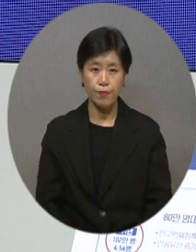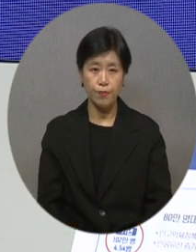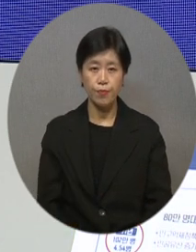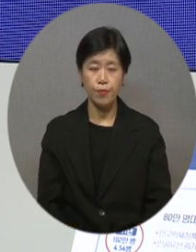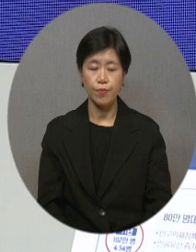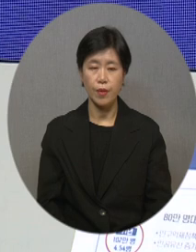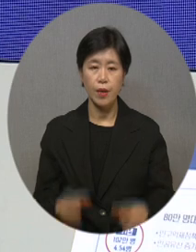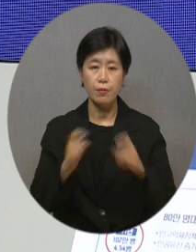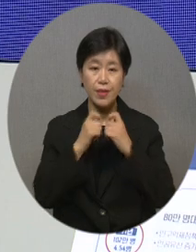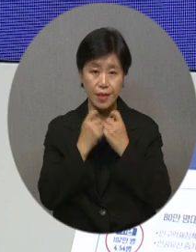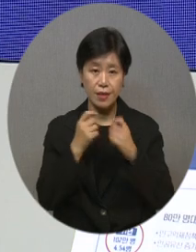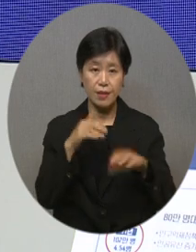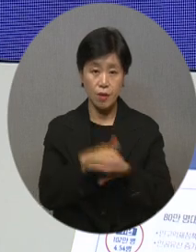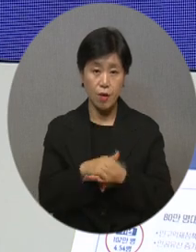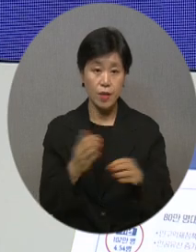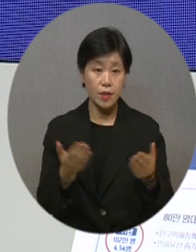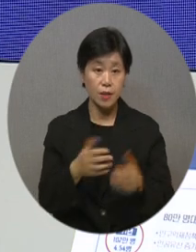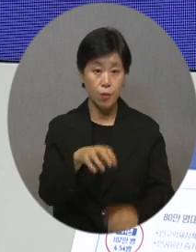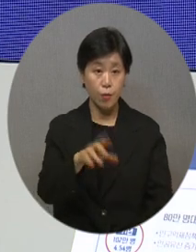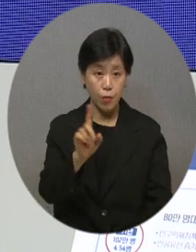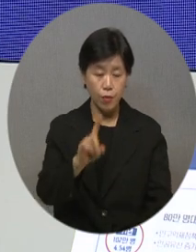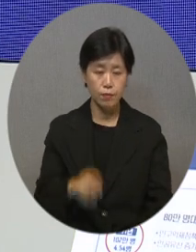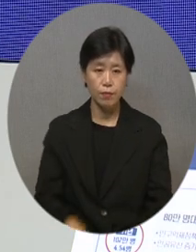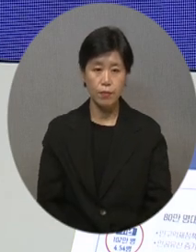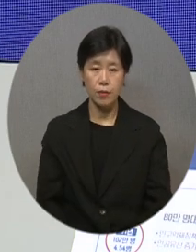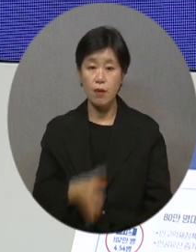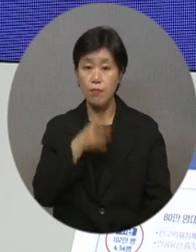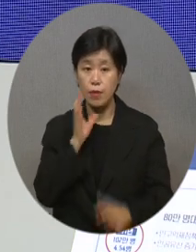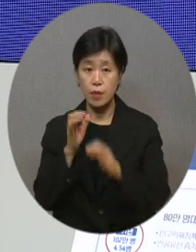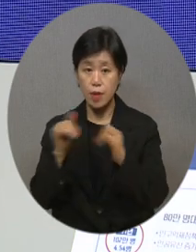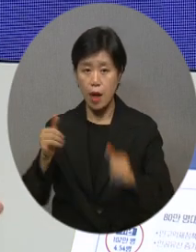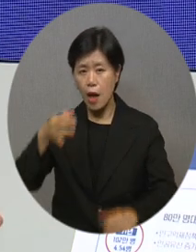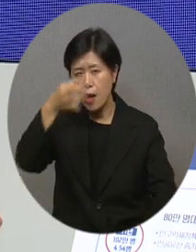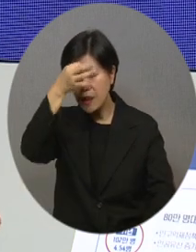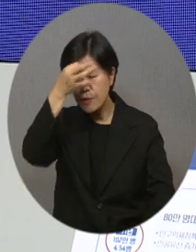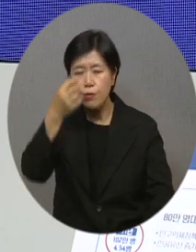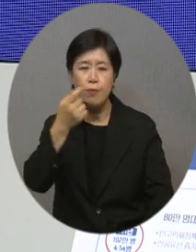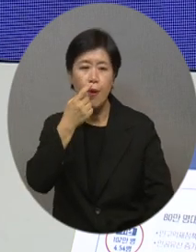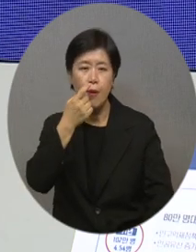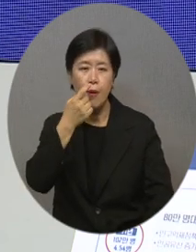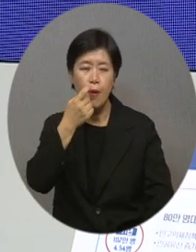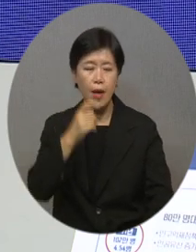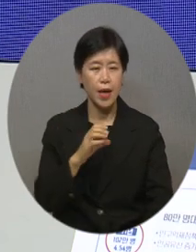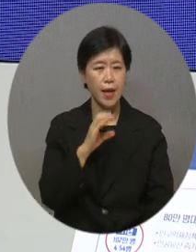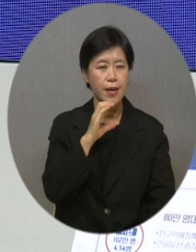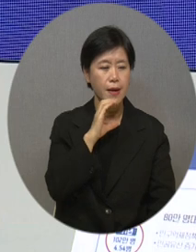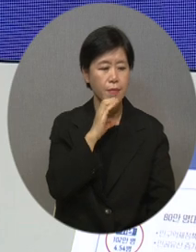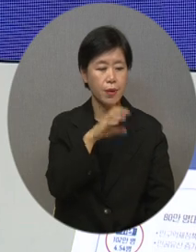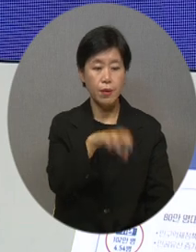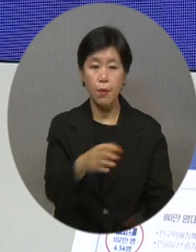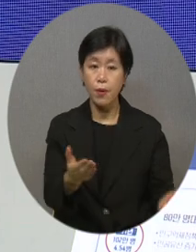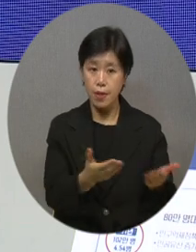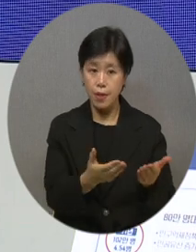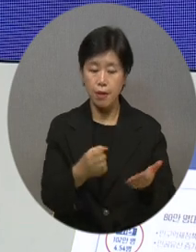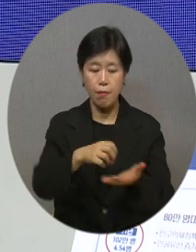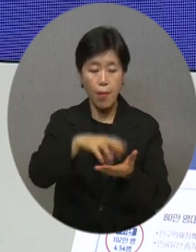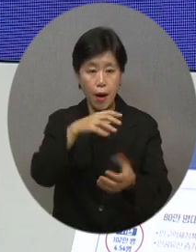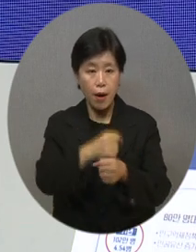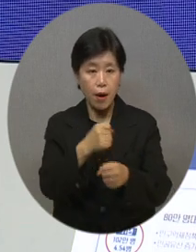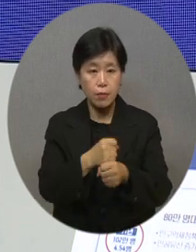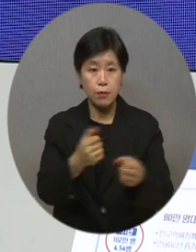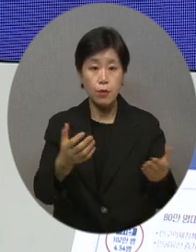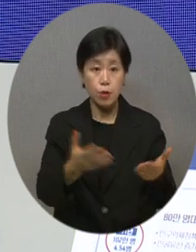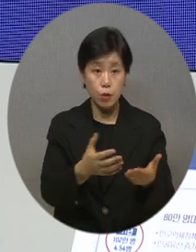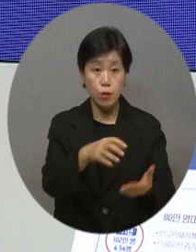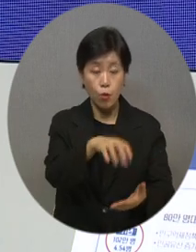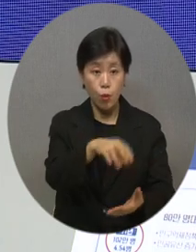민간형 일자리라고 그래가지고 때로는 어르신들이 기술을 배워가지고 바리스타를 하고 있습니다. 빵 공장에서 빵을 굽는 그런 게 있는데요.